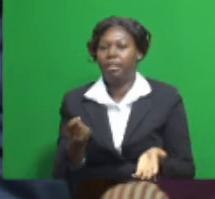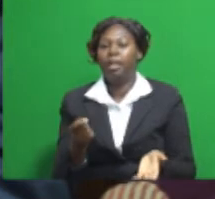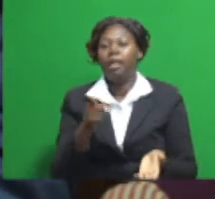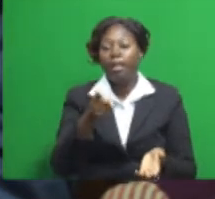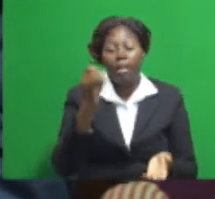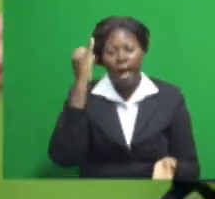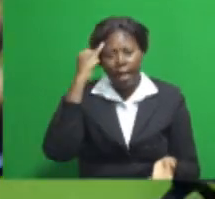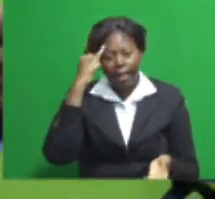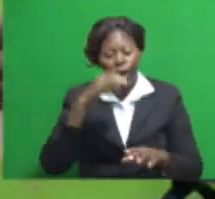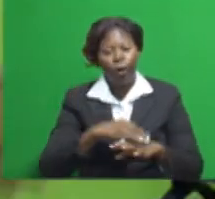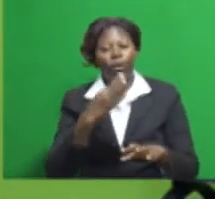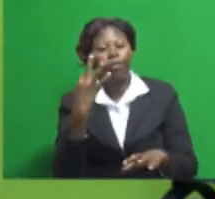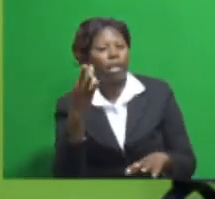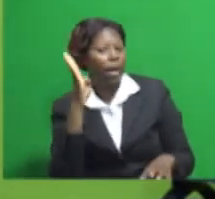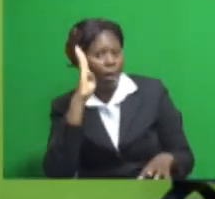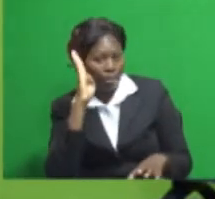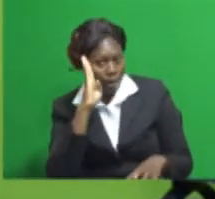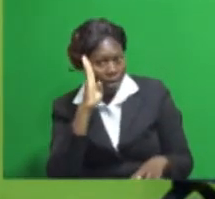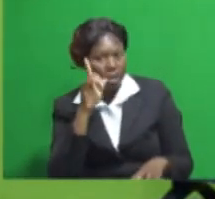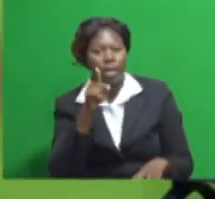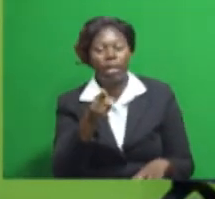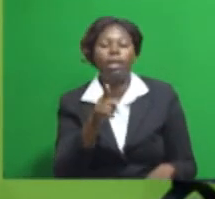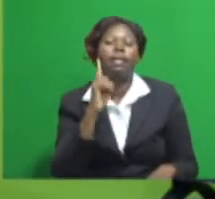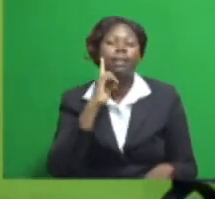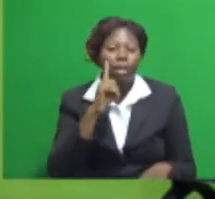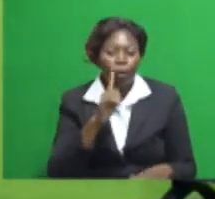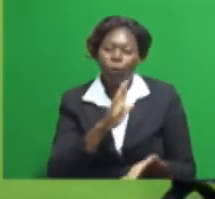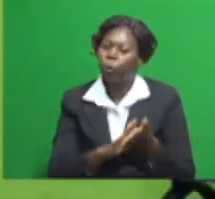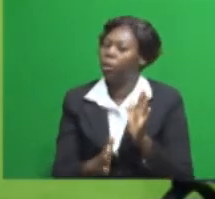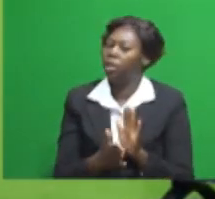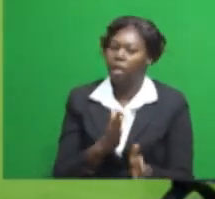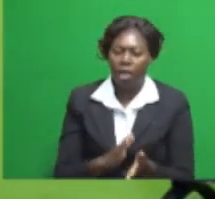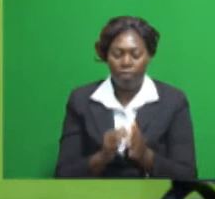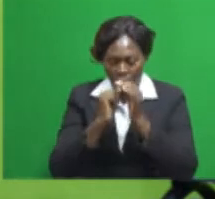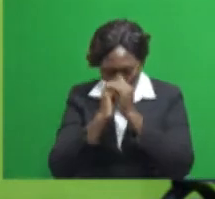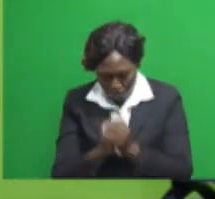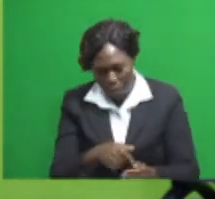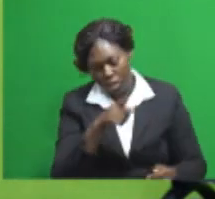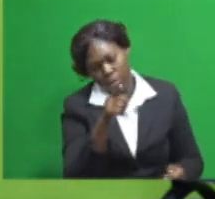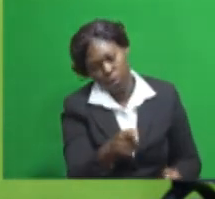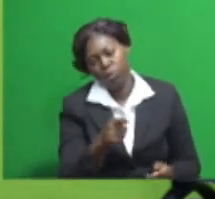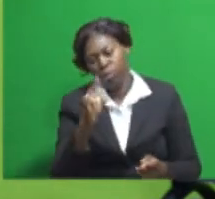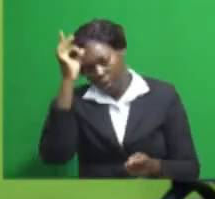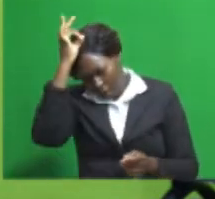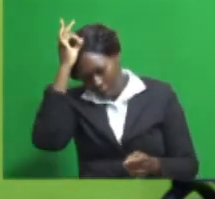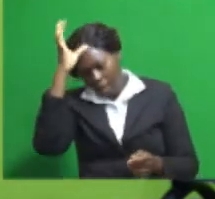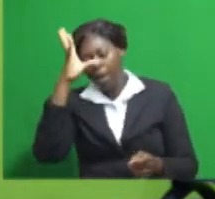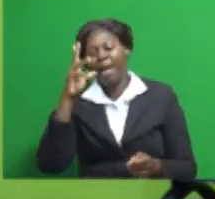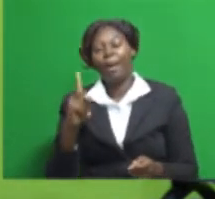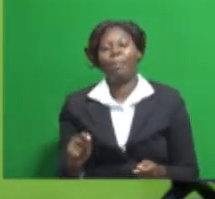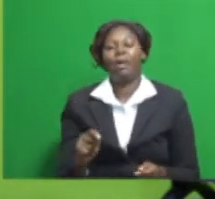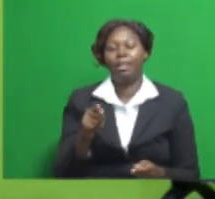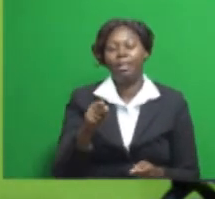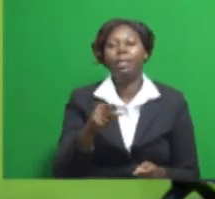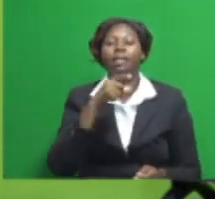siya totsva but still vaita hatife takashumirana Stefan akasiyiwa mufundisi akatofa